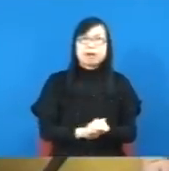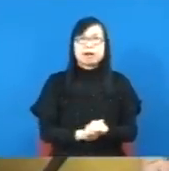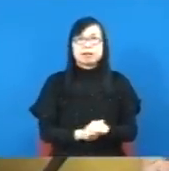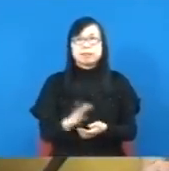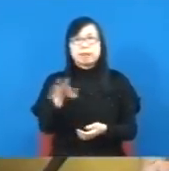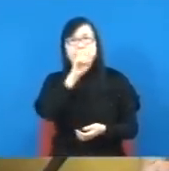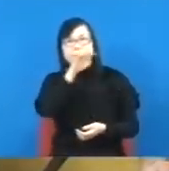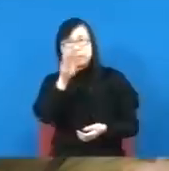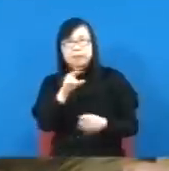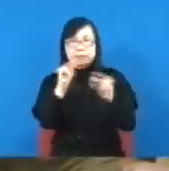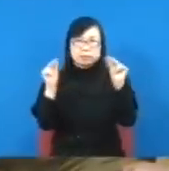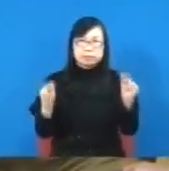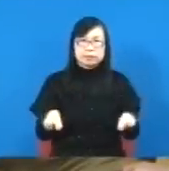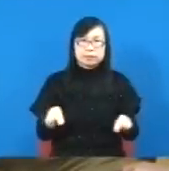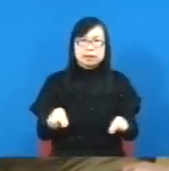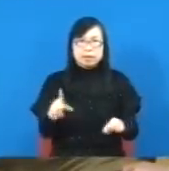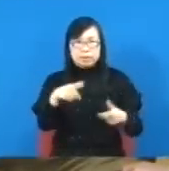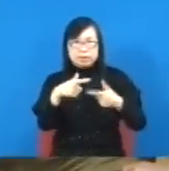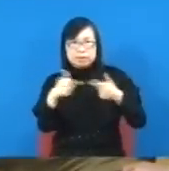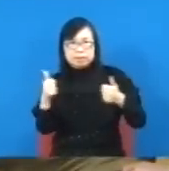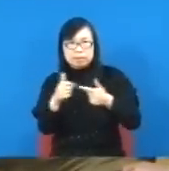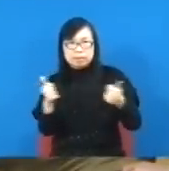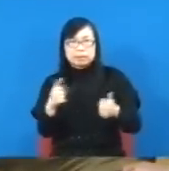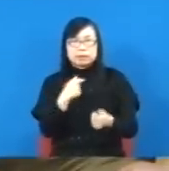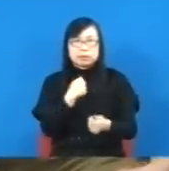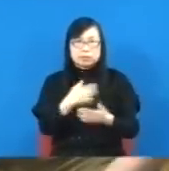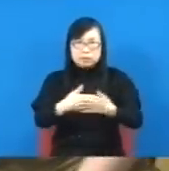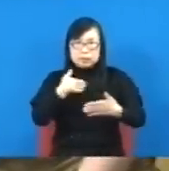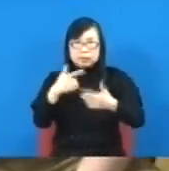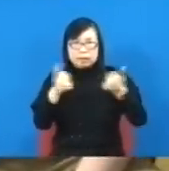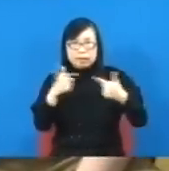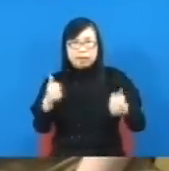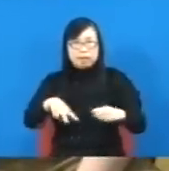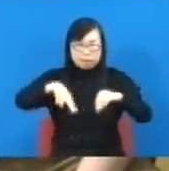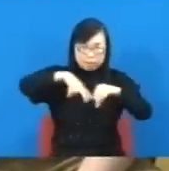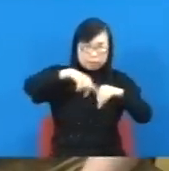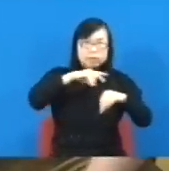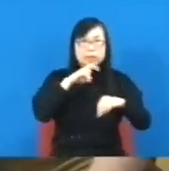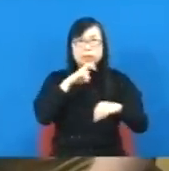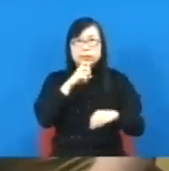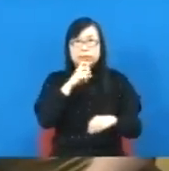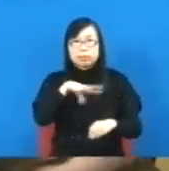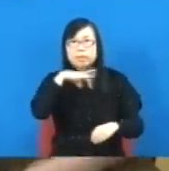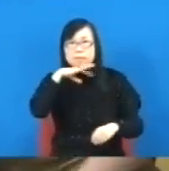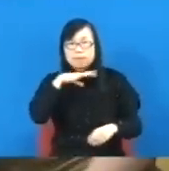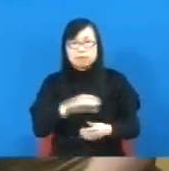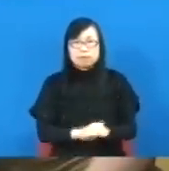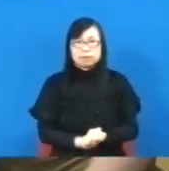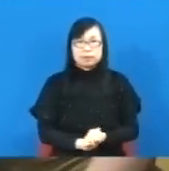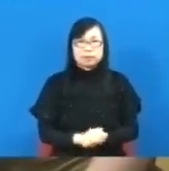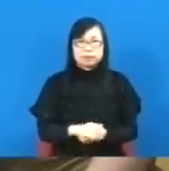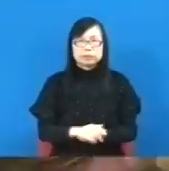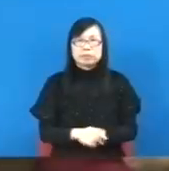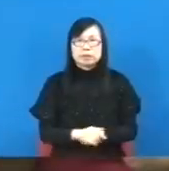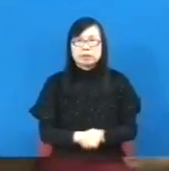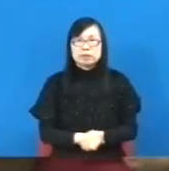即係問問題係咪真係夾定曬，定係你哋？ 哇！打波都有假啦。 你哋就冇份噶啦，一定就。